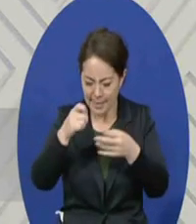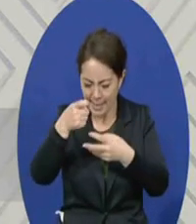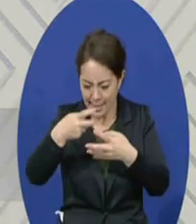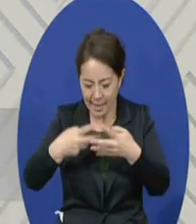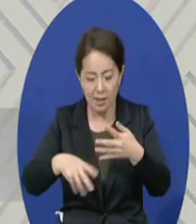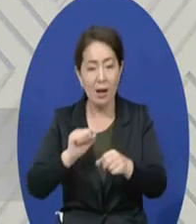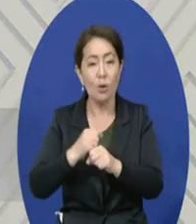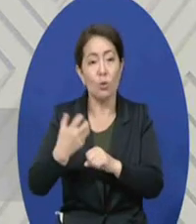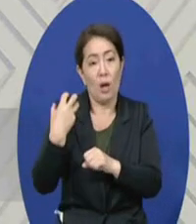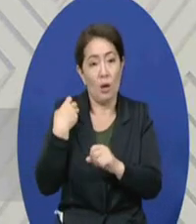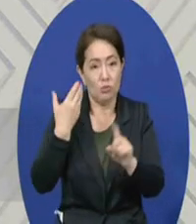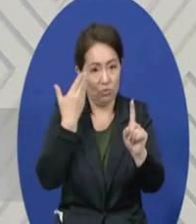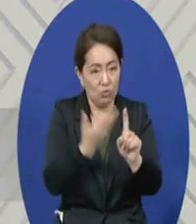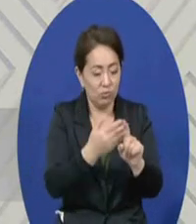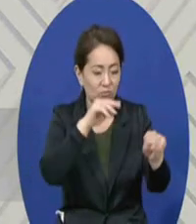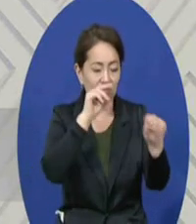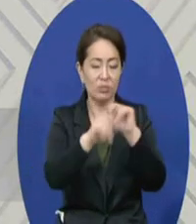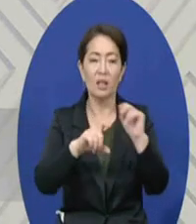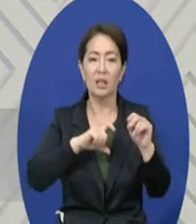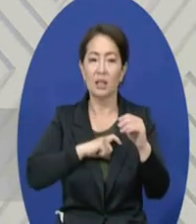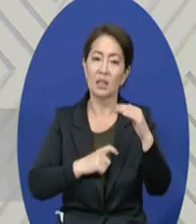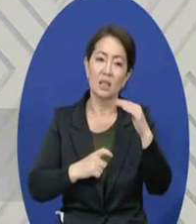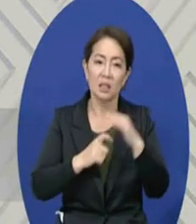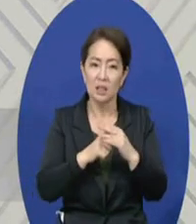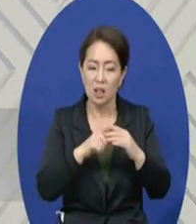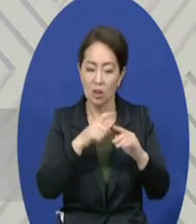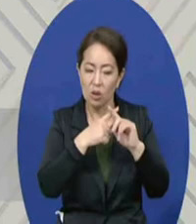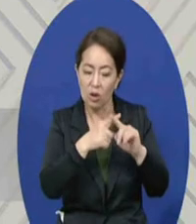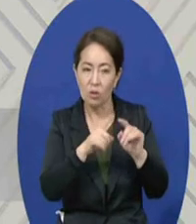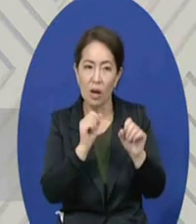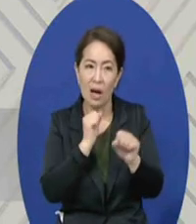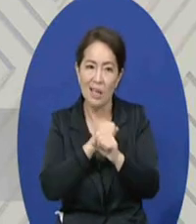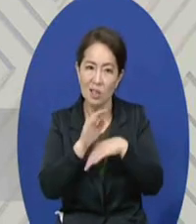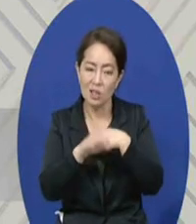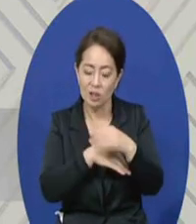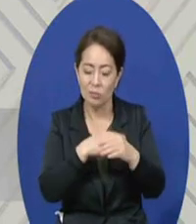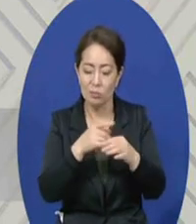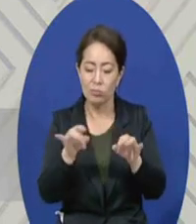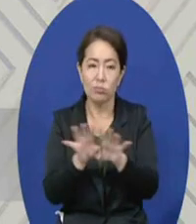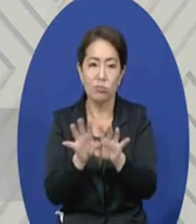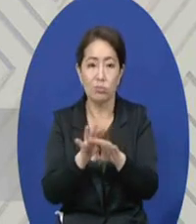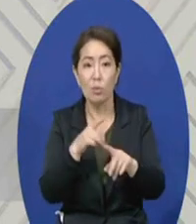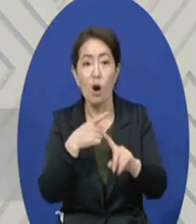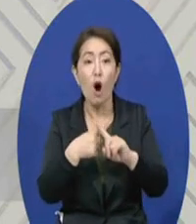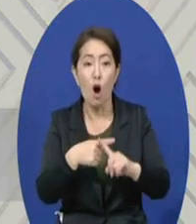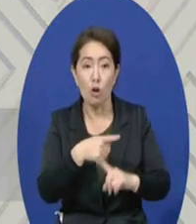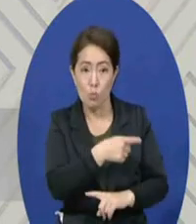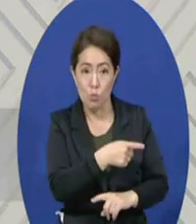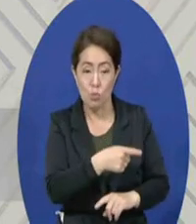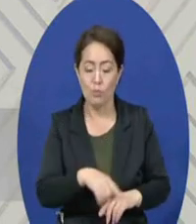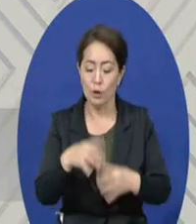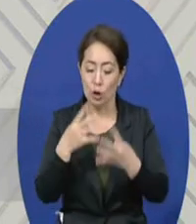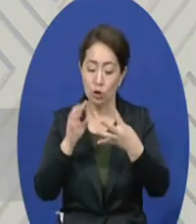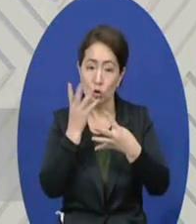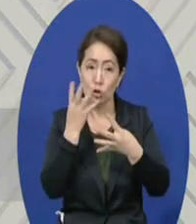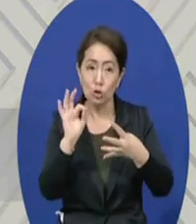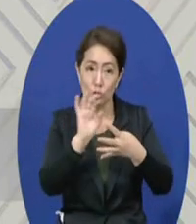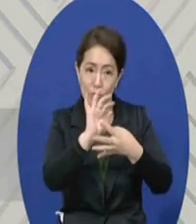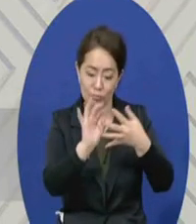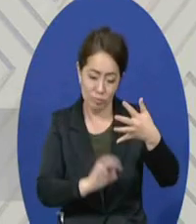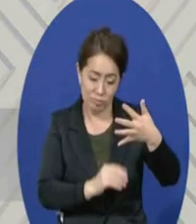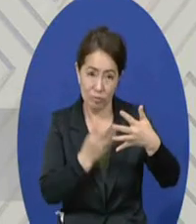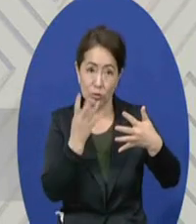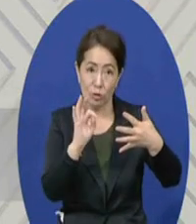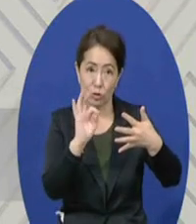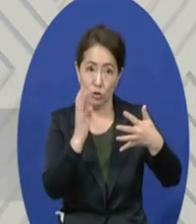илүү үүрэг хүлээж ирэхэ хязгаарлуулж байгаа. Хориглож бас үйл ажиллагаанд хориглогдож байгаа. Тийм болохоор тэр 40 заалтаар